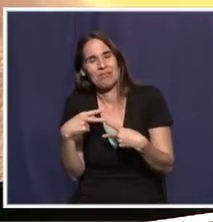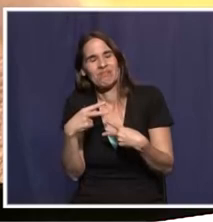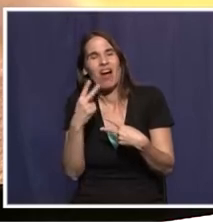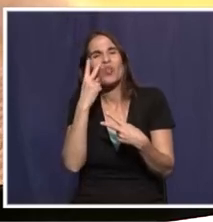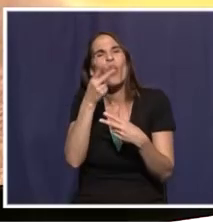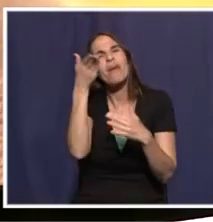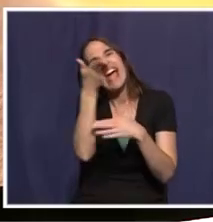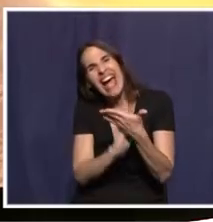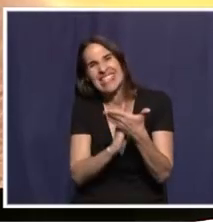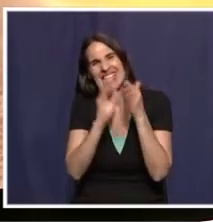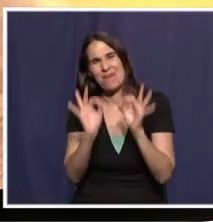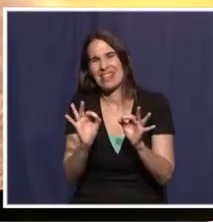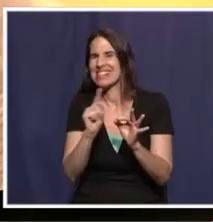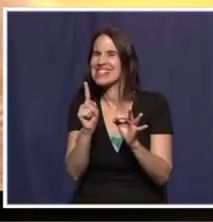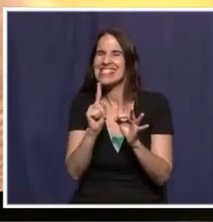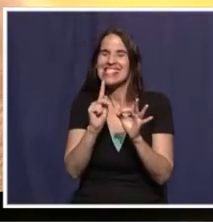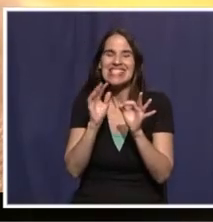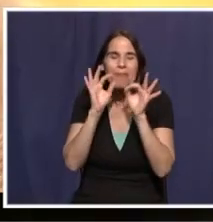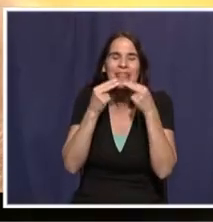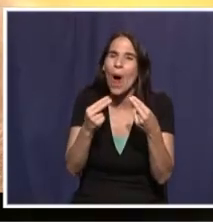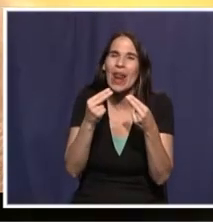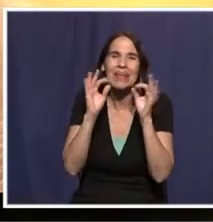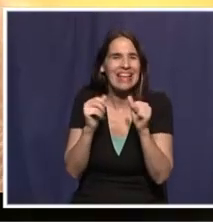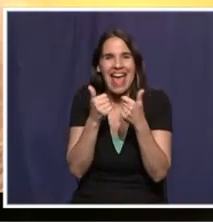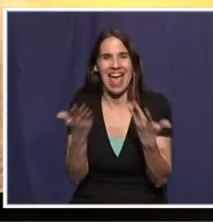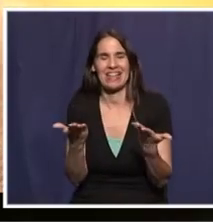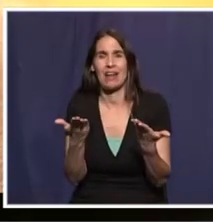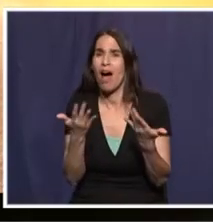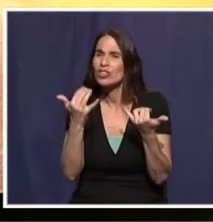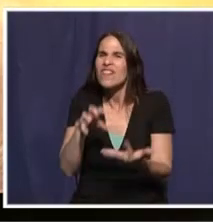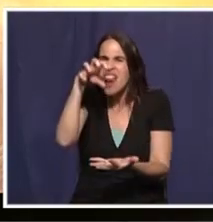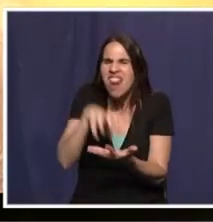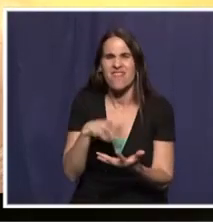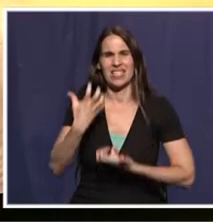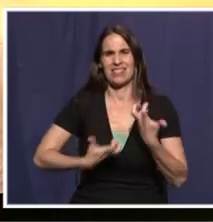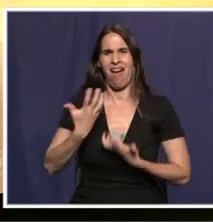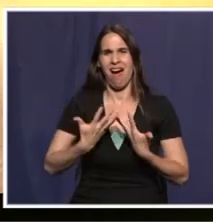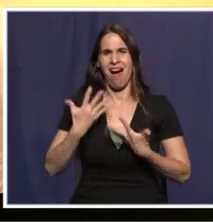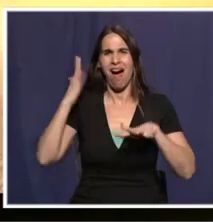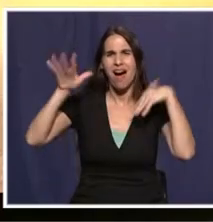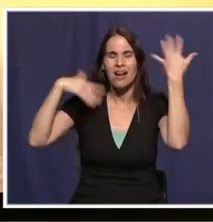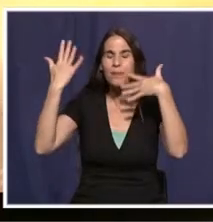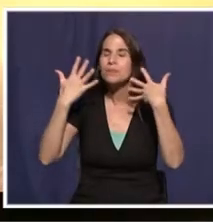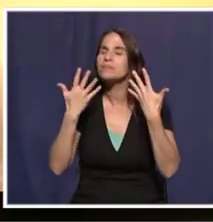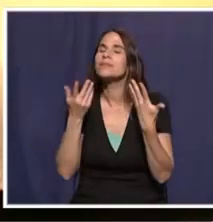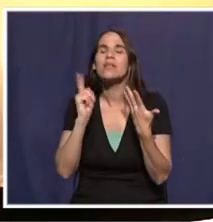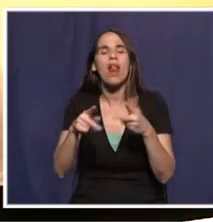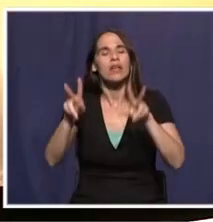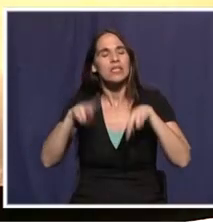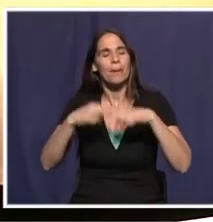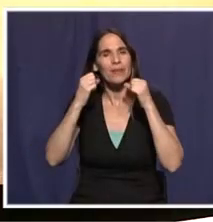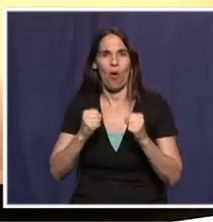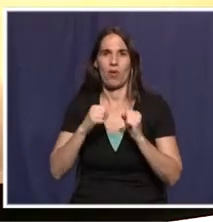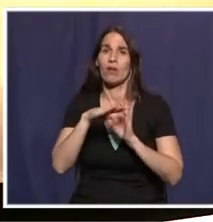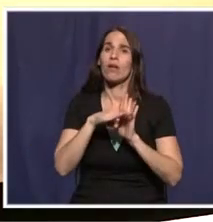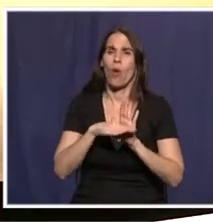לחצי פתרון מדומה. אנחנו בעין הסערה, הפחד והכאב משתוללים. אין לנו ברירה אלא להחזיר את הביטחון, החוק והסדר. זה